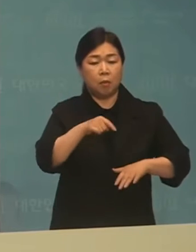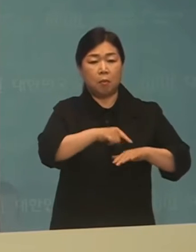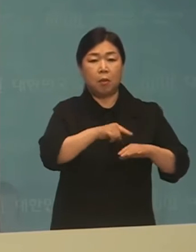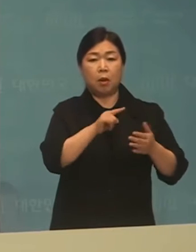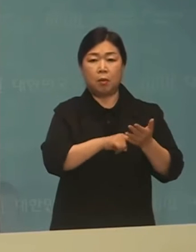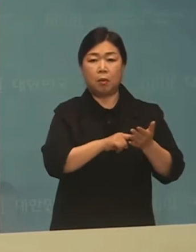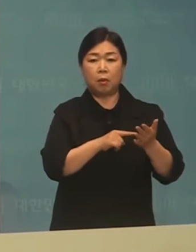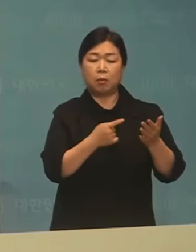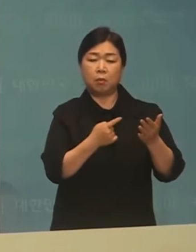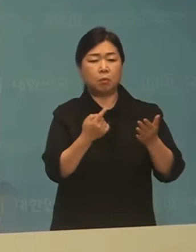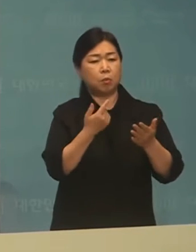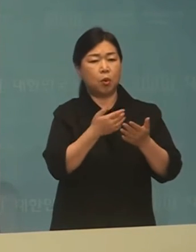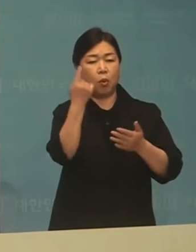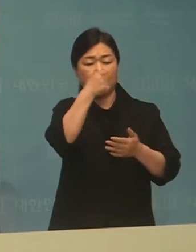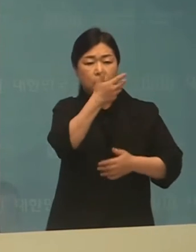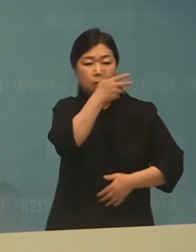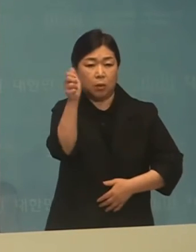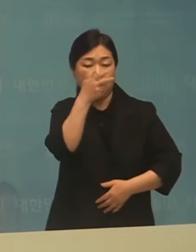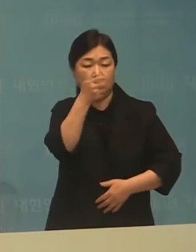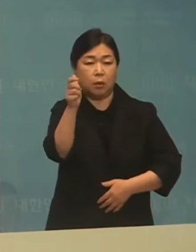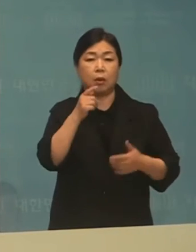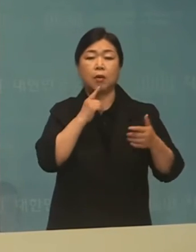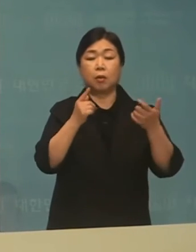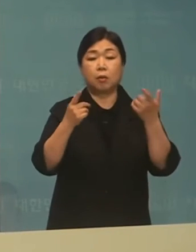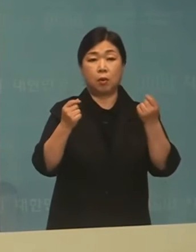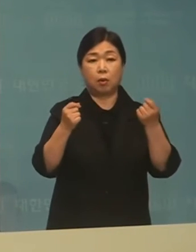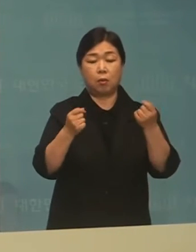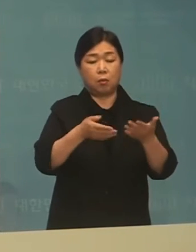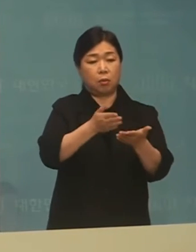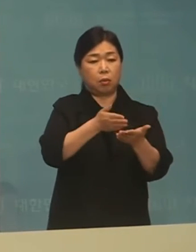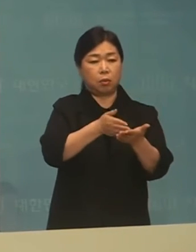변신을 여러 번 해온 것으로 보도했습니다.